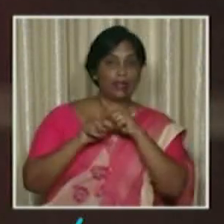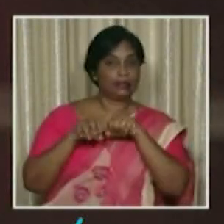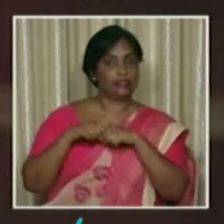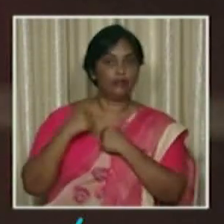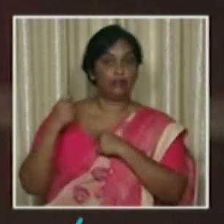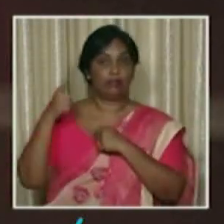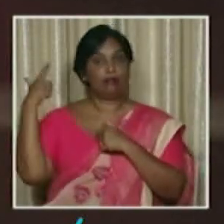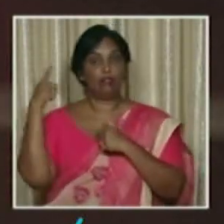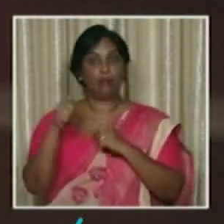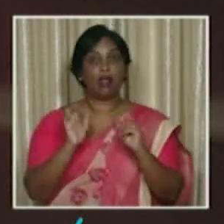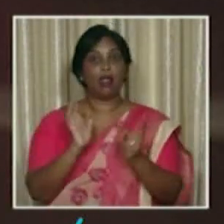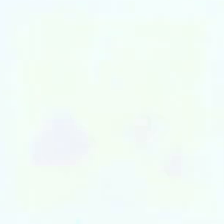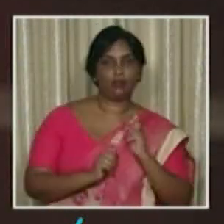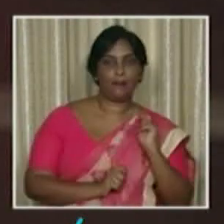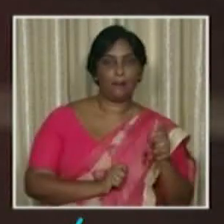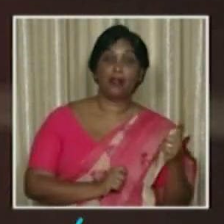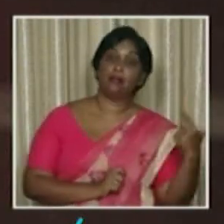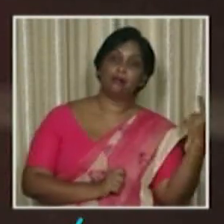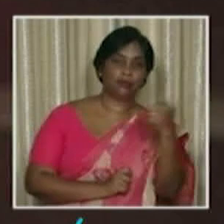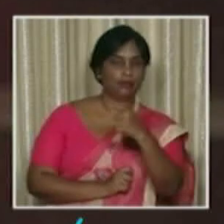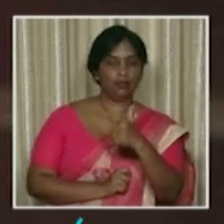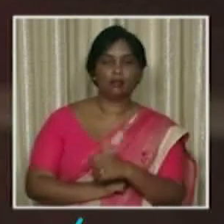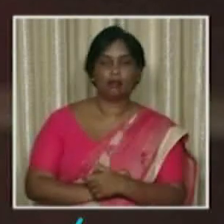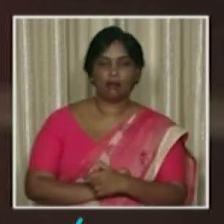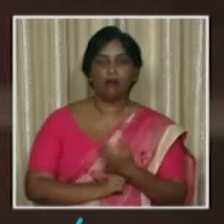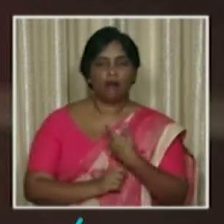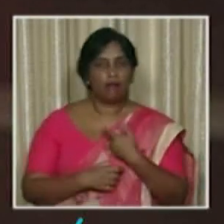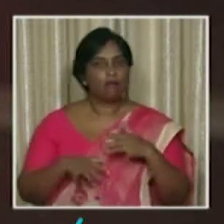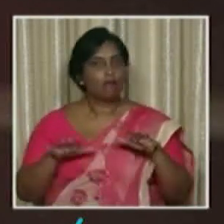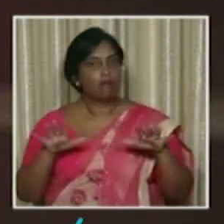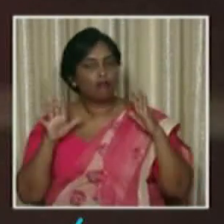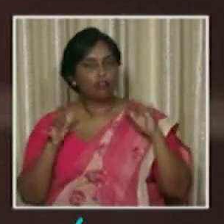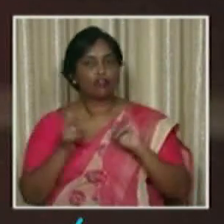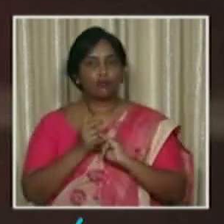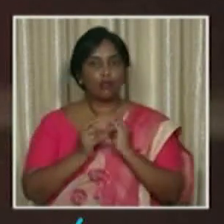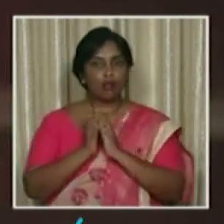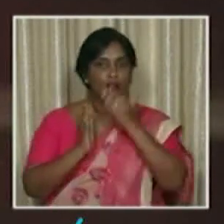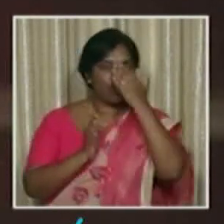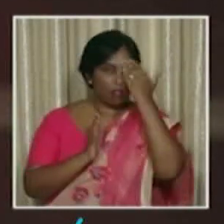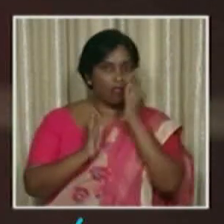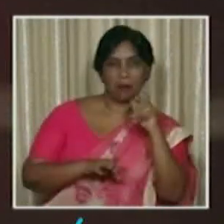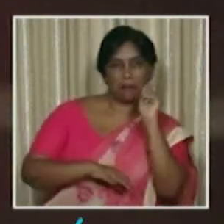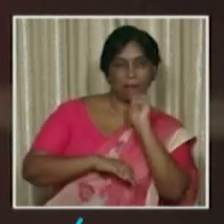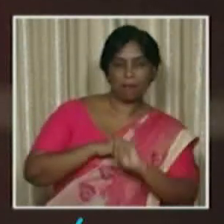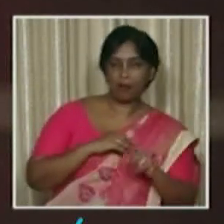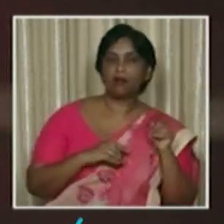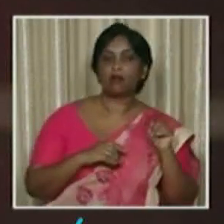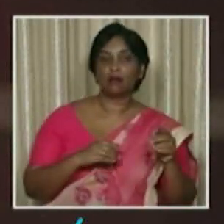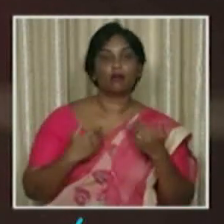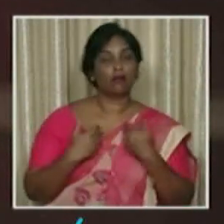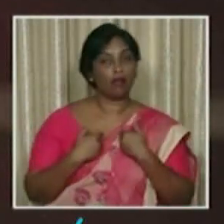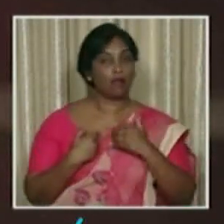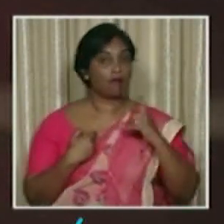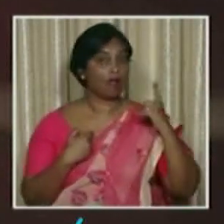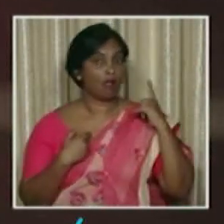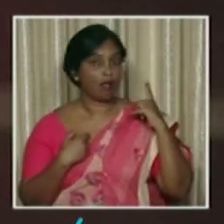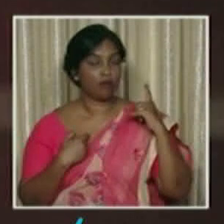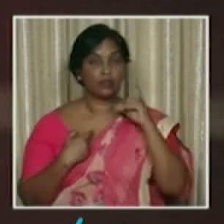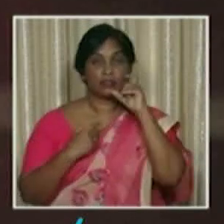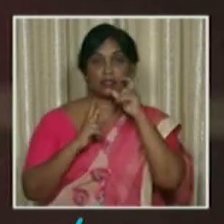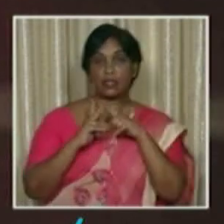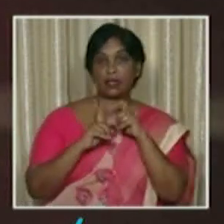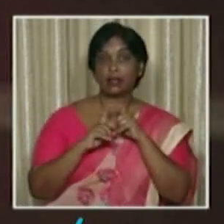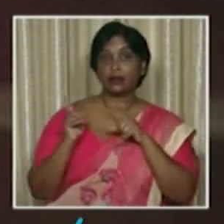ඩයස්පොරාව. ලක්ෂ 20යි කොන්ත්‍රාත්තුව. එතකොට මටත් උදේම හිතුණා සුමන්දිරන් මන්ත්‍රීතුමාගේ වටිනාකම ලක්ෂ 20ද කියලා. අපේ හමුදාවයි